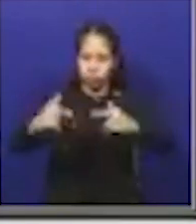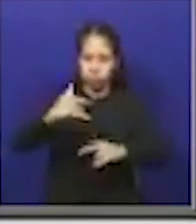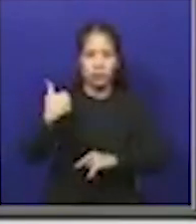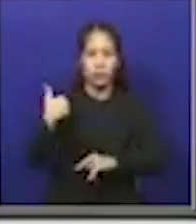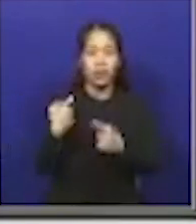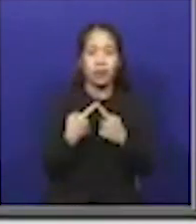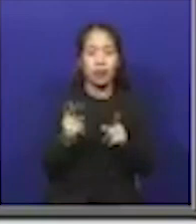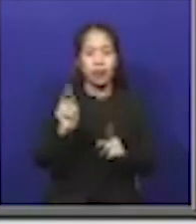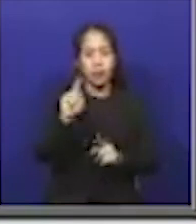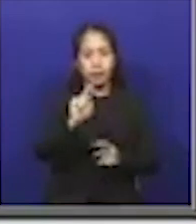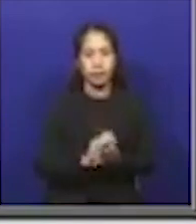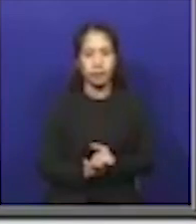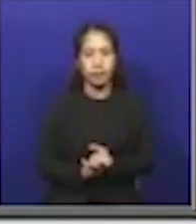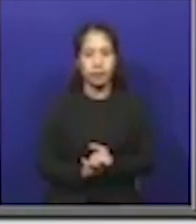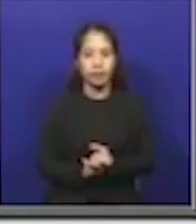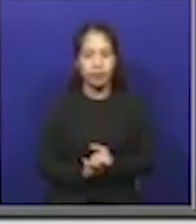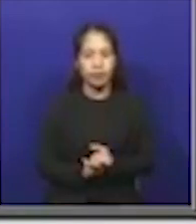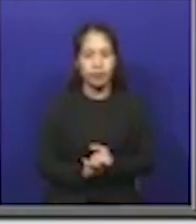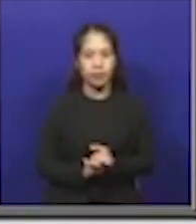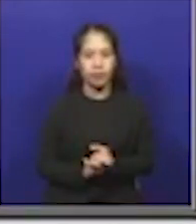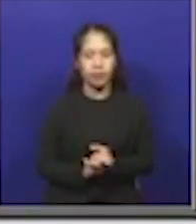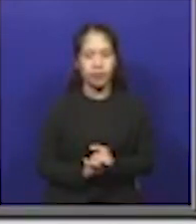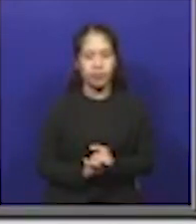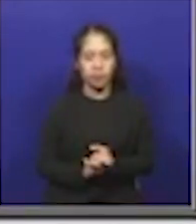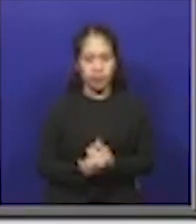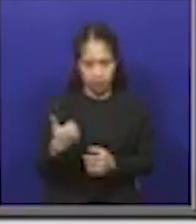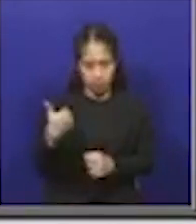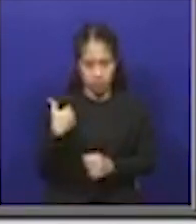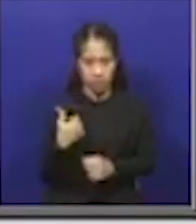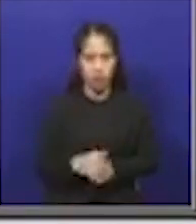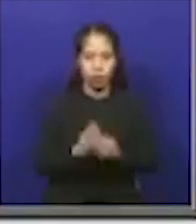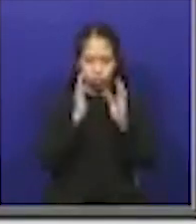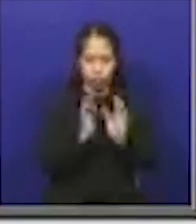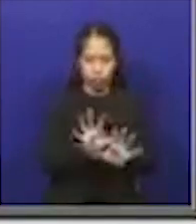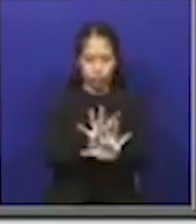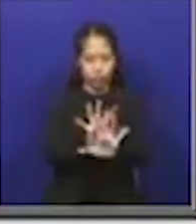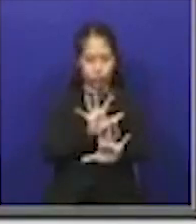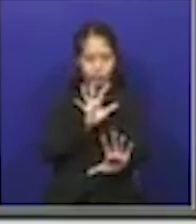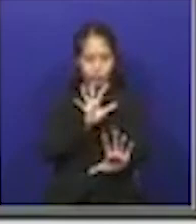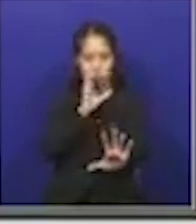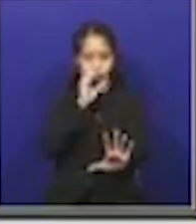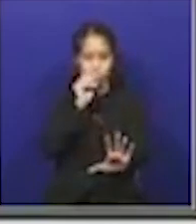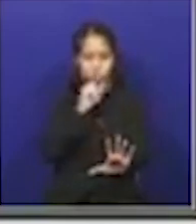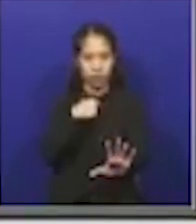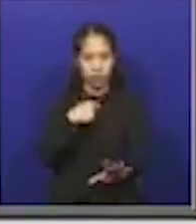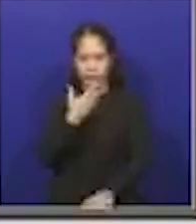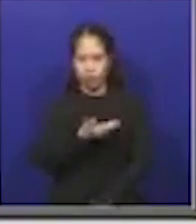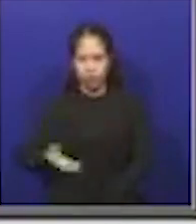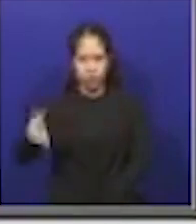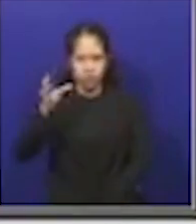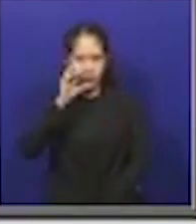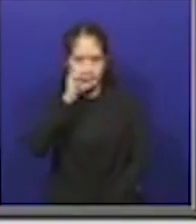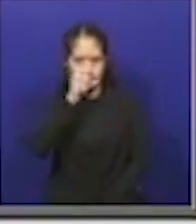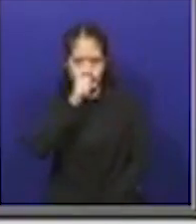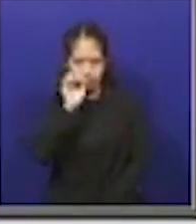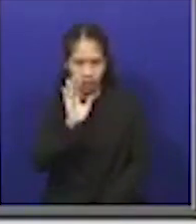แต่ปรากฏว่าอะไรฮะมีคนไปยืนพูดที่สนามบินฮะอย่าให้ใครได้ยินนะเดี๋ยวเราจะปล่อยท่